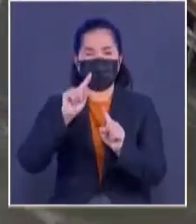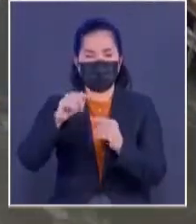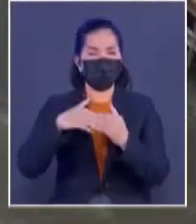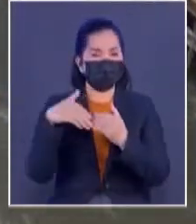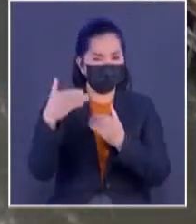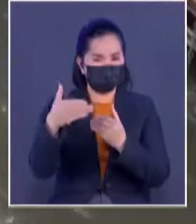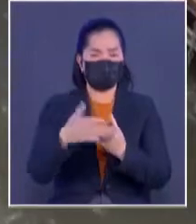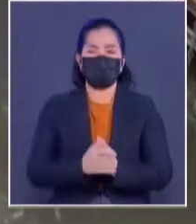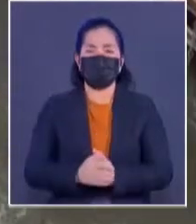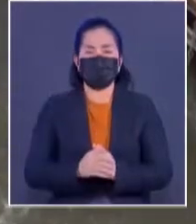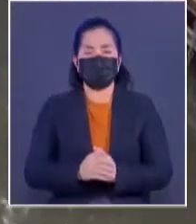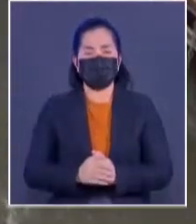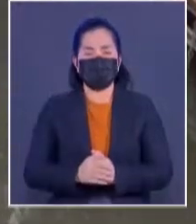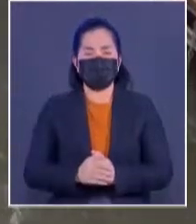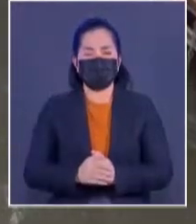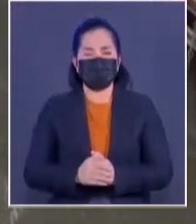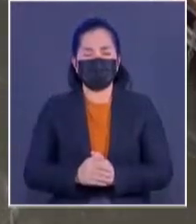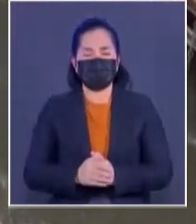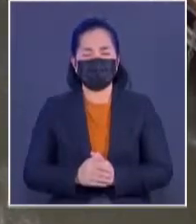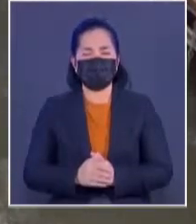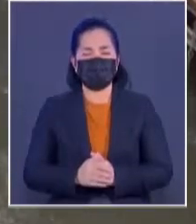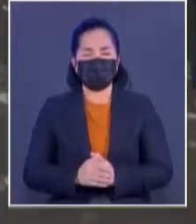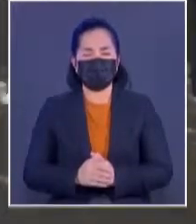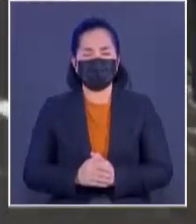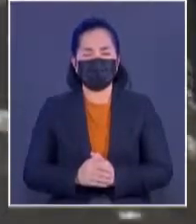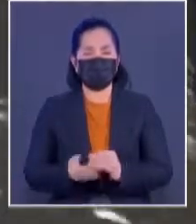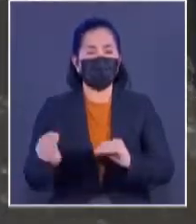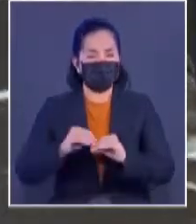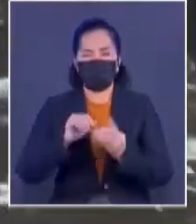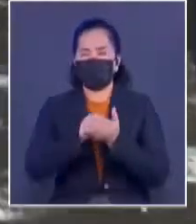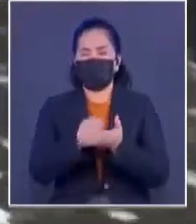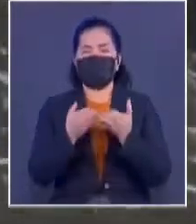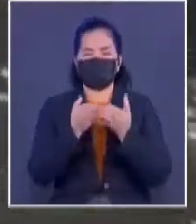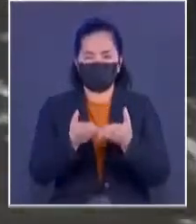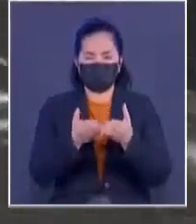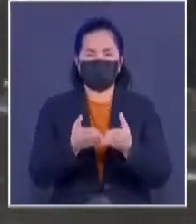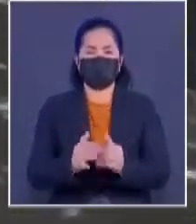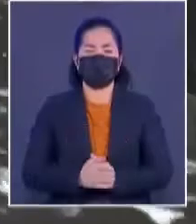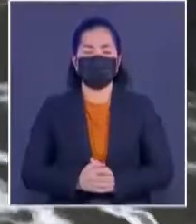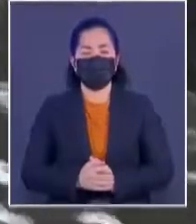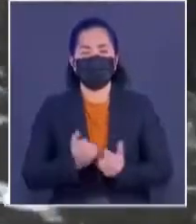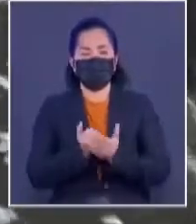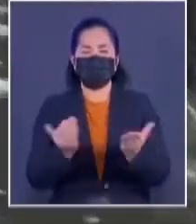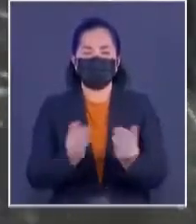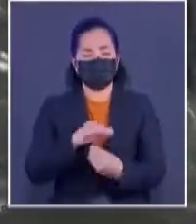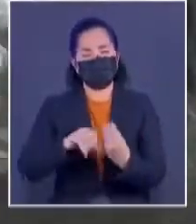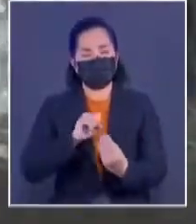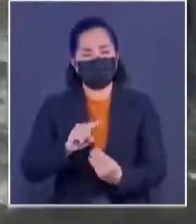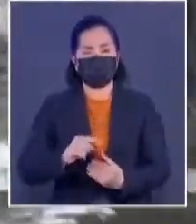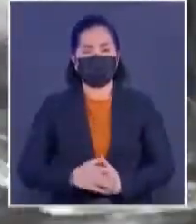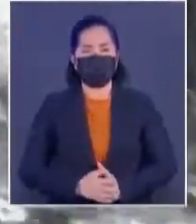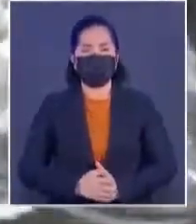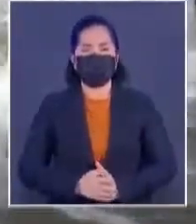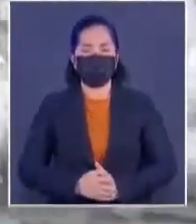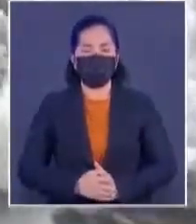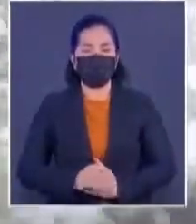ต้นไปจะรองรับการเปิดภาคเรียนและเปิดประเทศเช่นเดียวกันก็จะมีการเพิ่มการเดินเรือเพื่อกระตุ้นเศรษฐกิจไทยในประเทศด้วยนะครับ